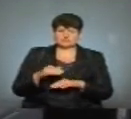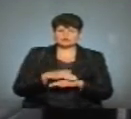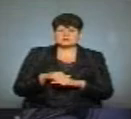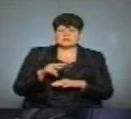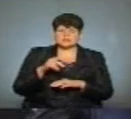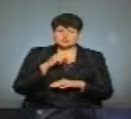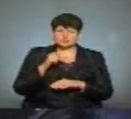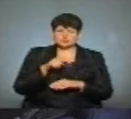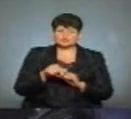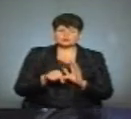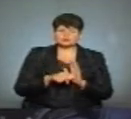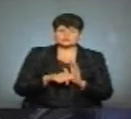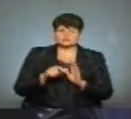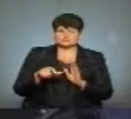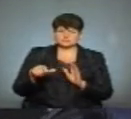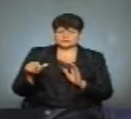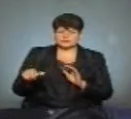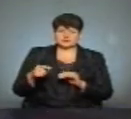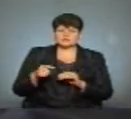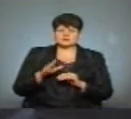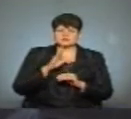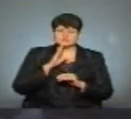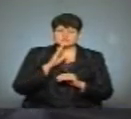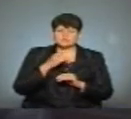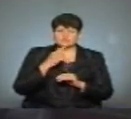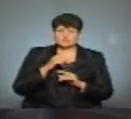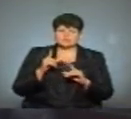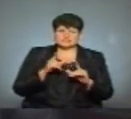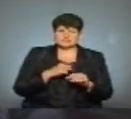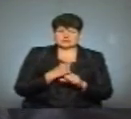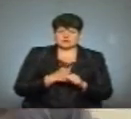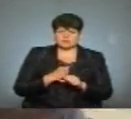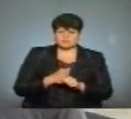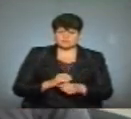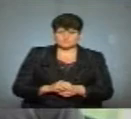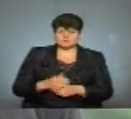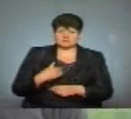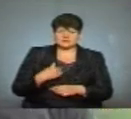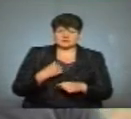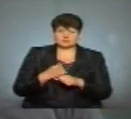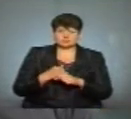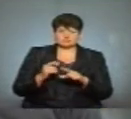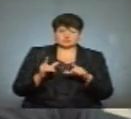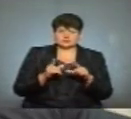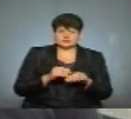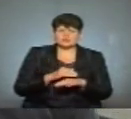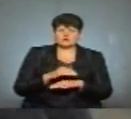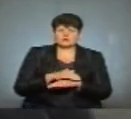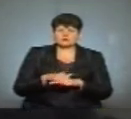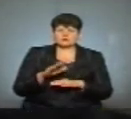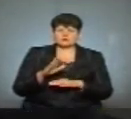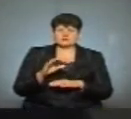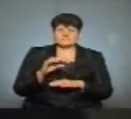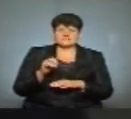Українки. У ньому 6 пасажирів. Тернополянка Наталія каже, їде на роботу. Мені на роботу добиратися аж до Володимира